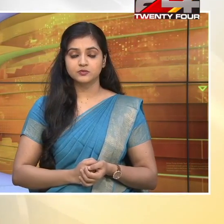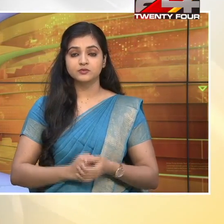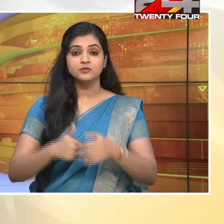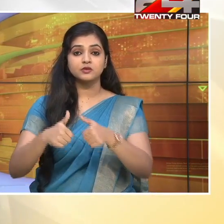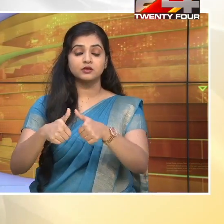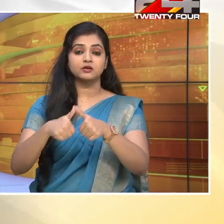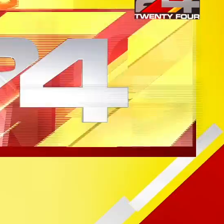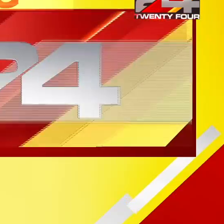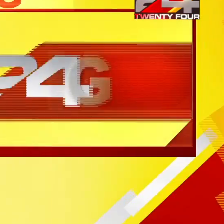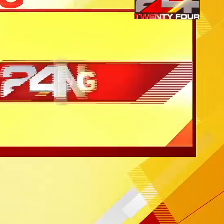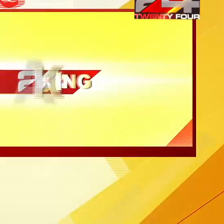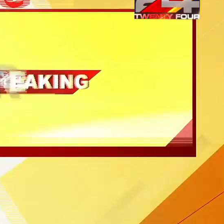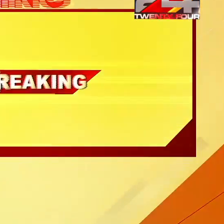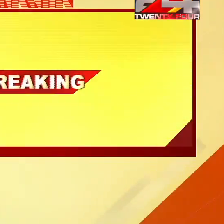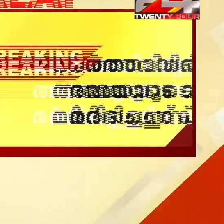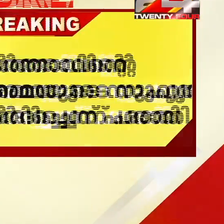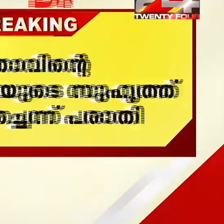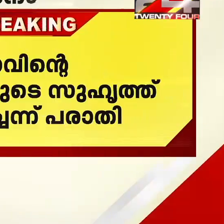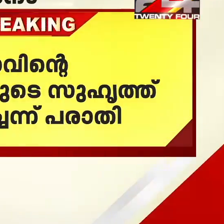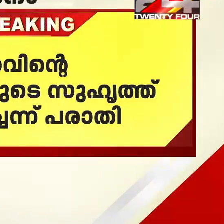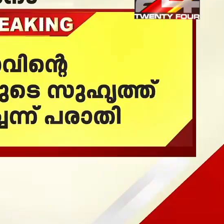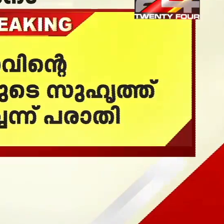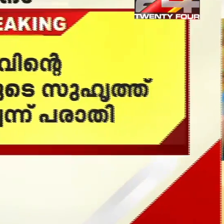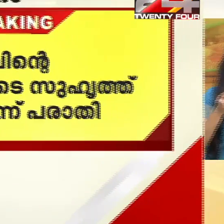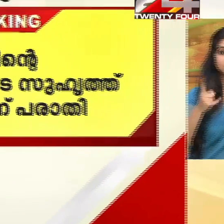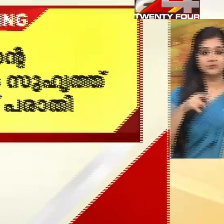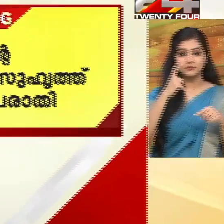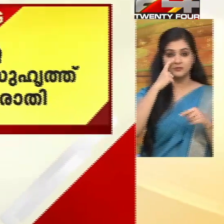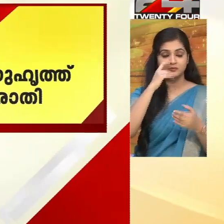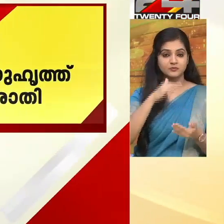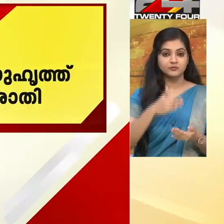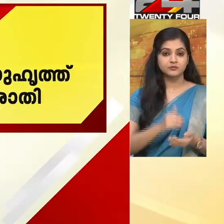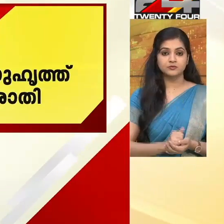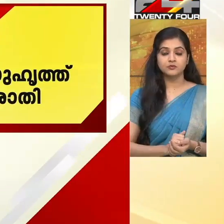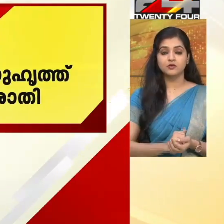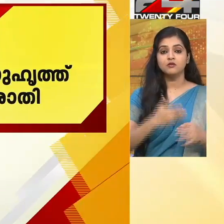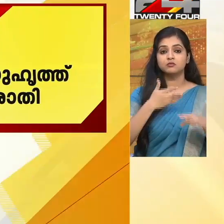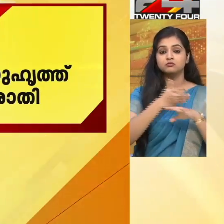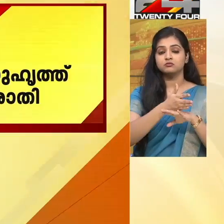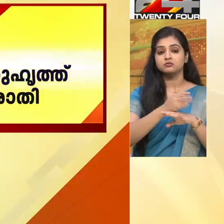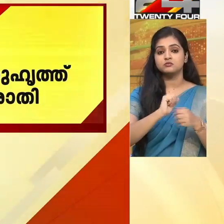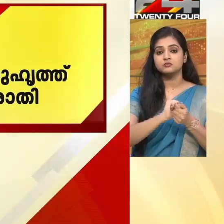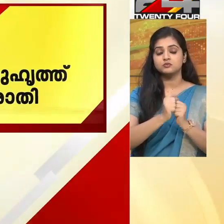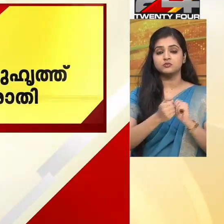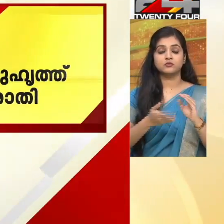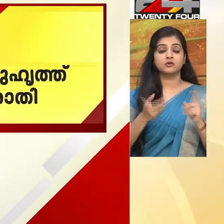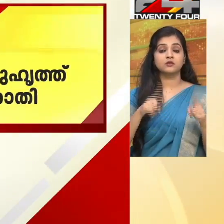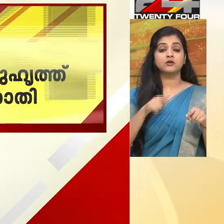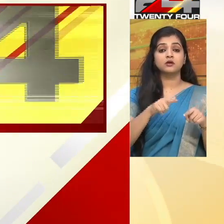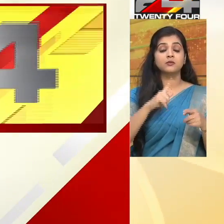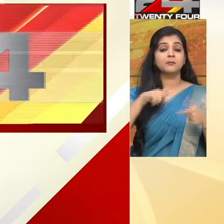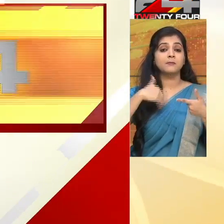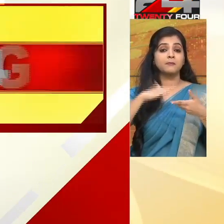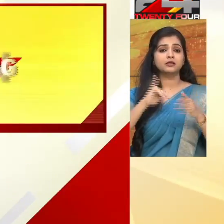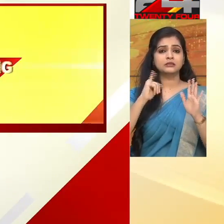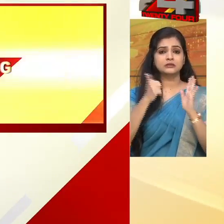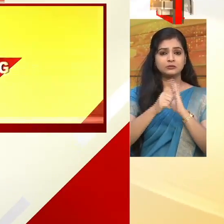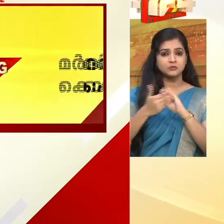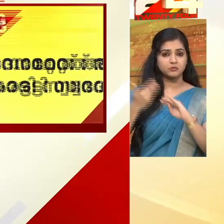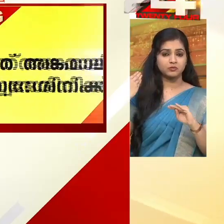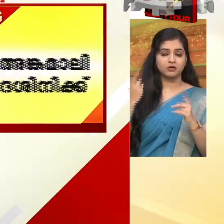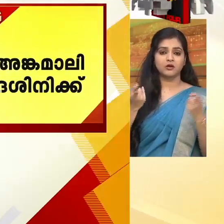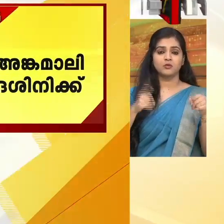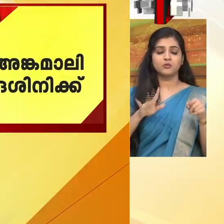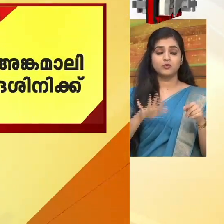ഉന്മേഷ്, അങ്കമാലി കൊരട്ടി സ്വദേശിയായ പെൺകുട്ടിക്കാണ് ക്രൂരമായിട്ടുള്ള മർദ്ദനമേൽക്കേണ്ടി വന്നത്. ഇവരുടെ വിവാഹം കഴിഞ്ഞ് 6 മാസമേ ആയിട്ടുള്ളൂ. ഈ 6 മാസവും